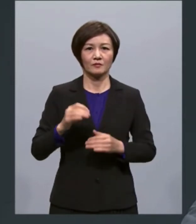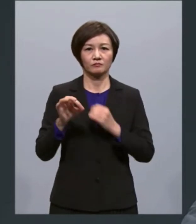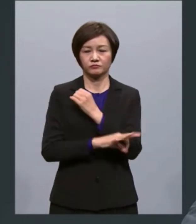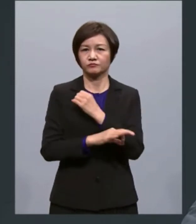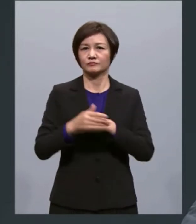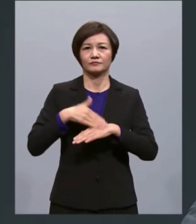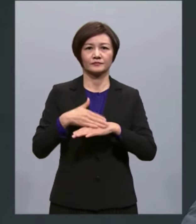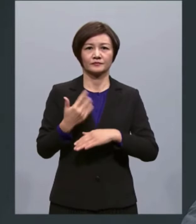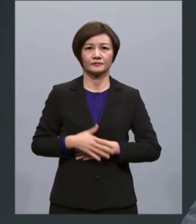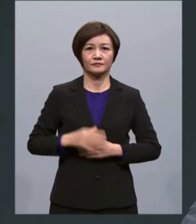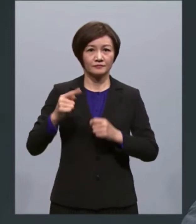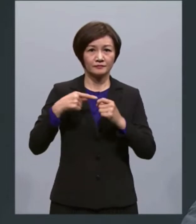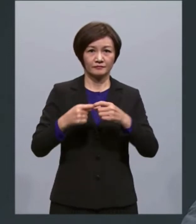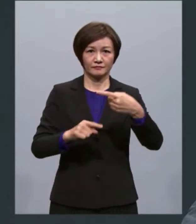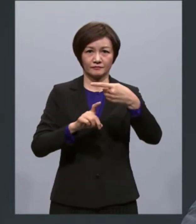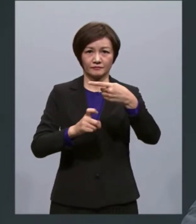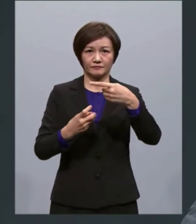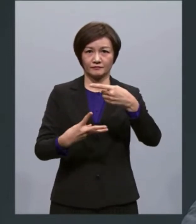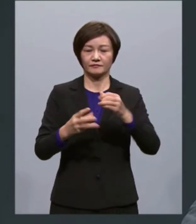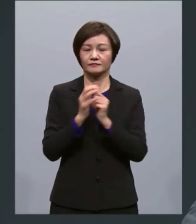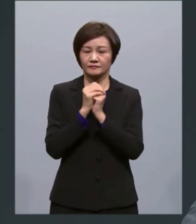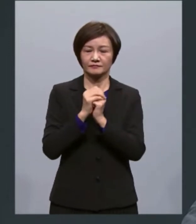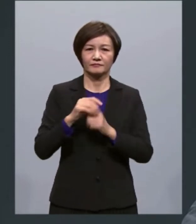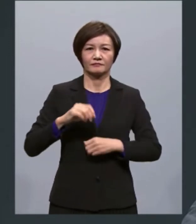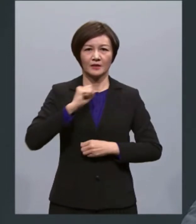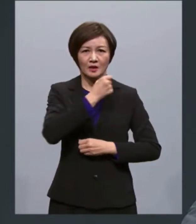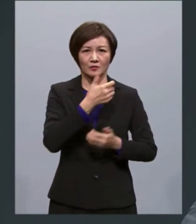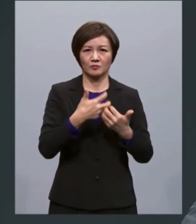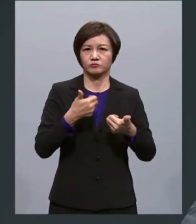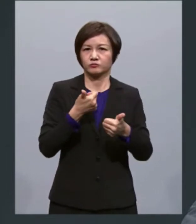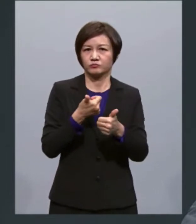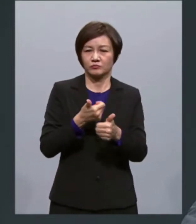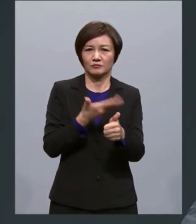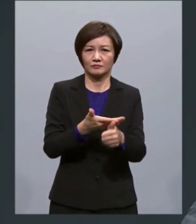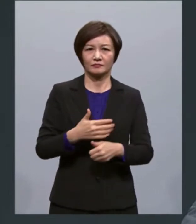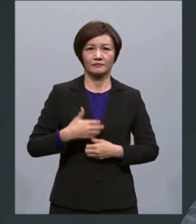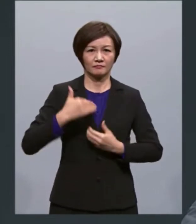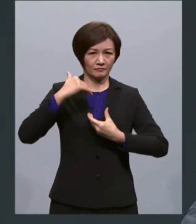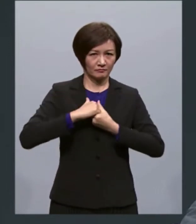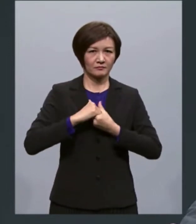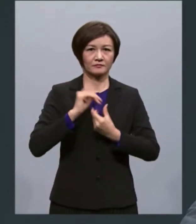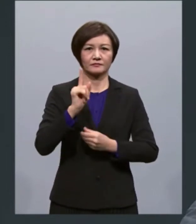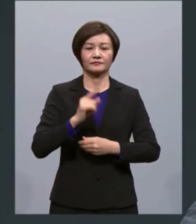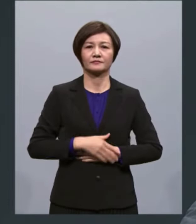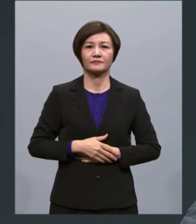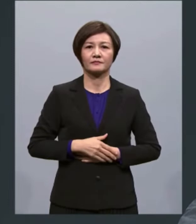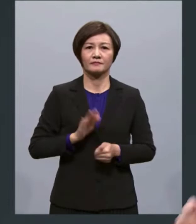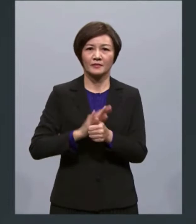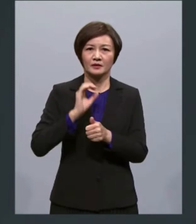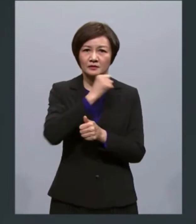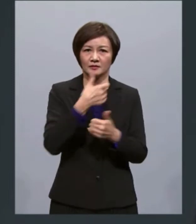污。明年1月13日，拜托大家，给台湾一个机会，给郭文天一个机会，给台